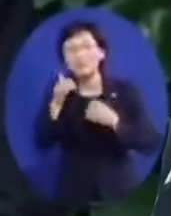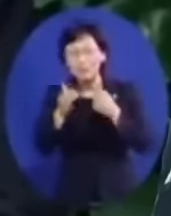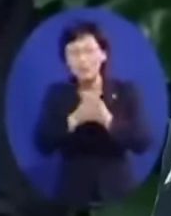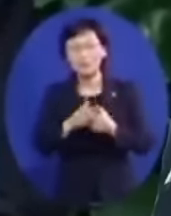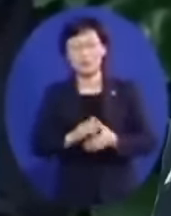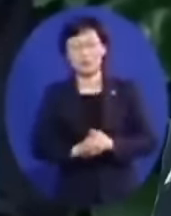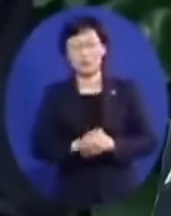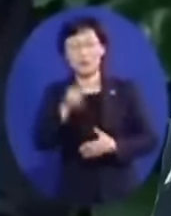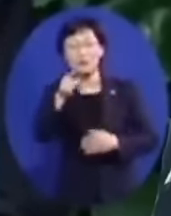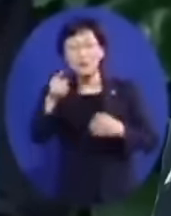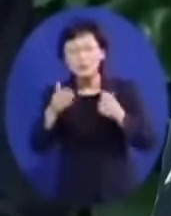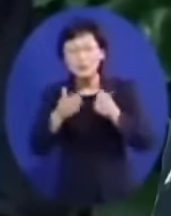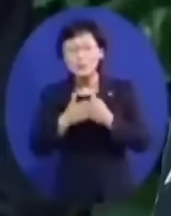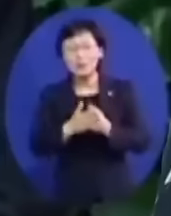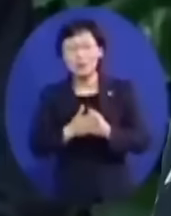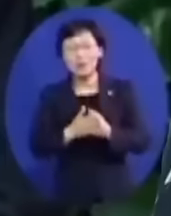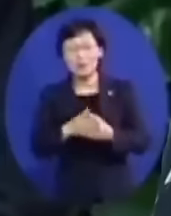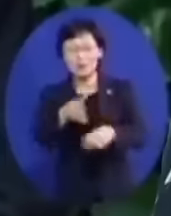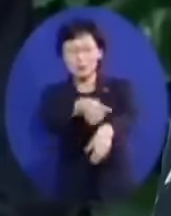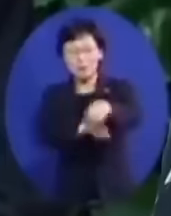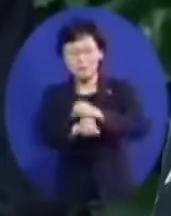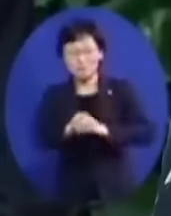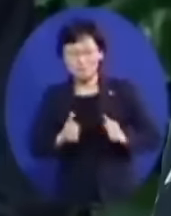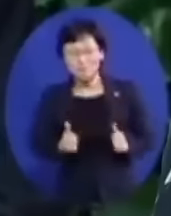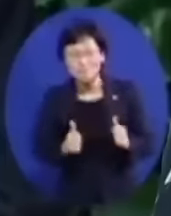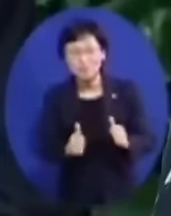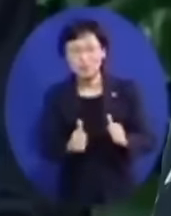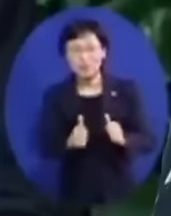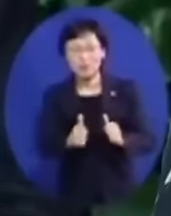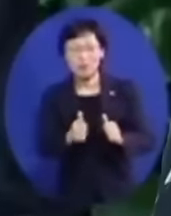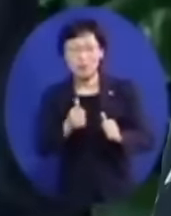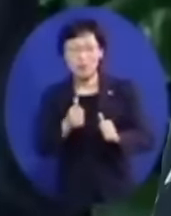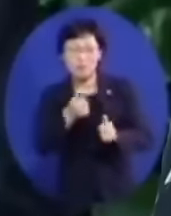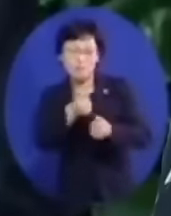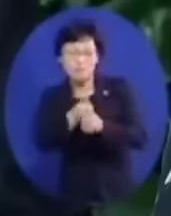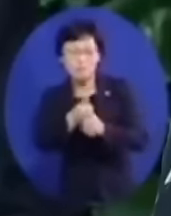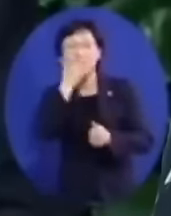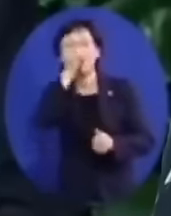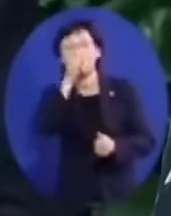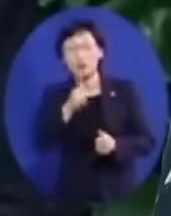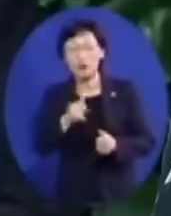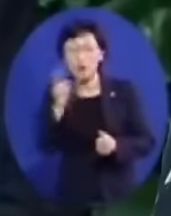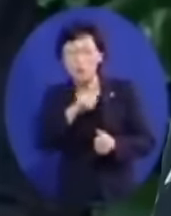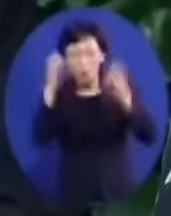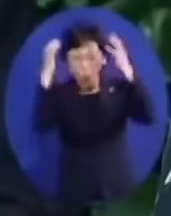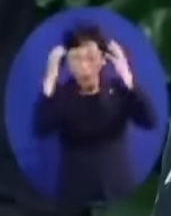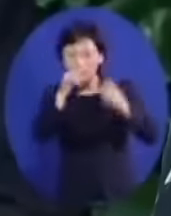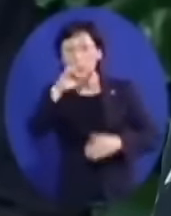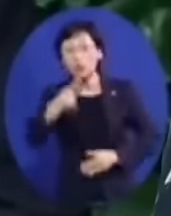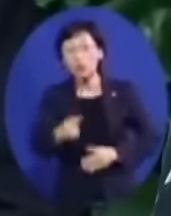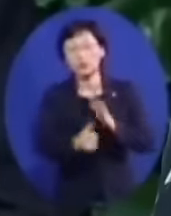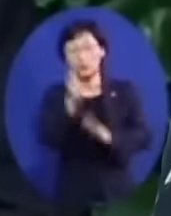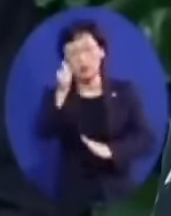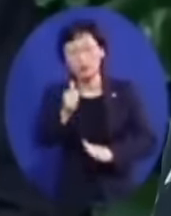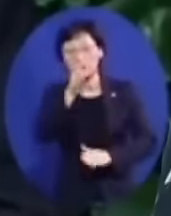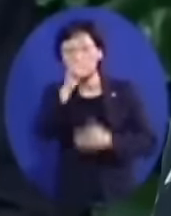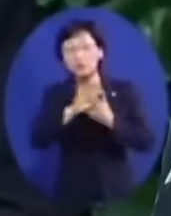것입니다. 그러므로 적극적으로 고난을 이겨낼 수 있는 것입니다. 아무리 고난스러워도 희망이 있으면